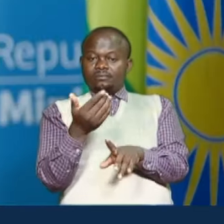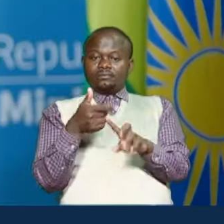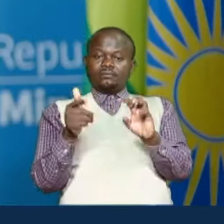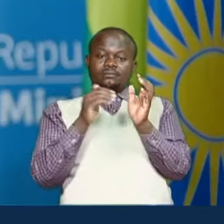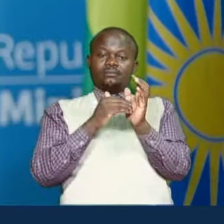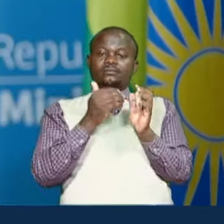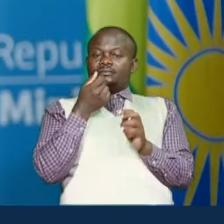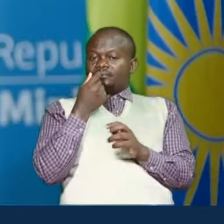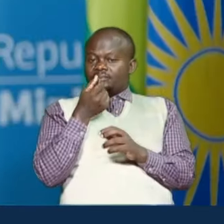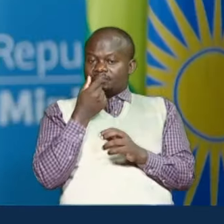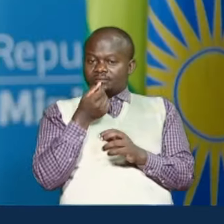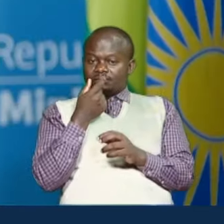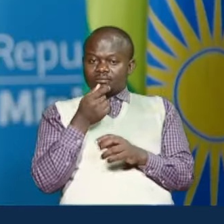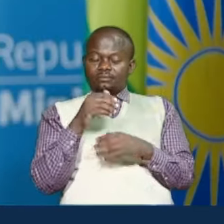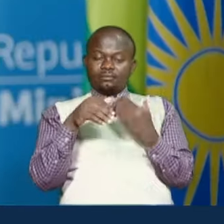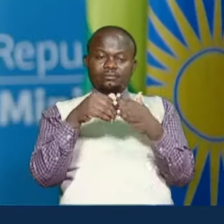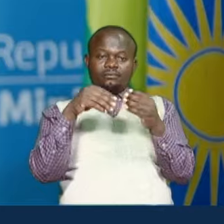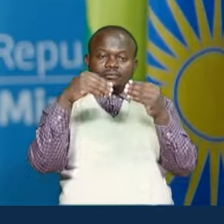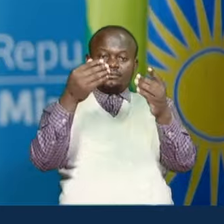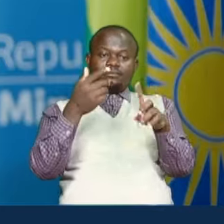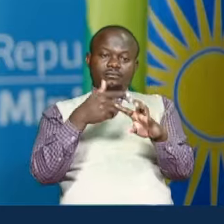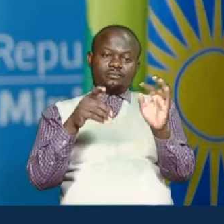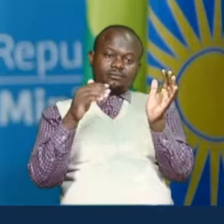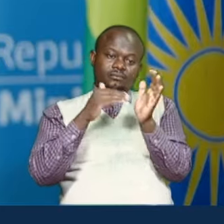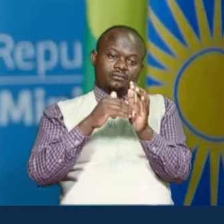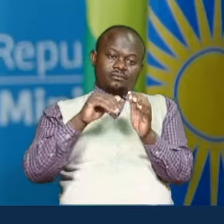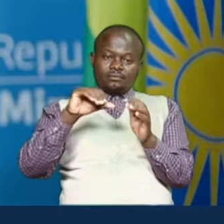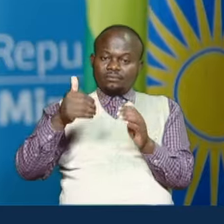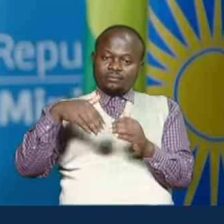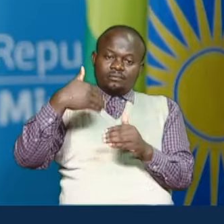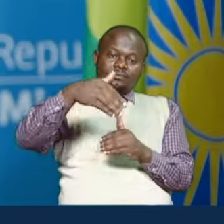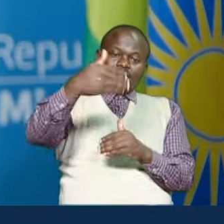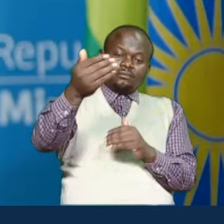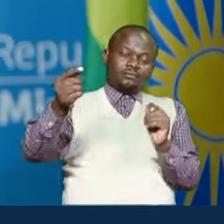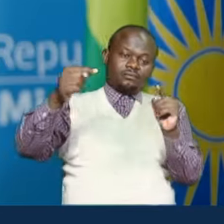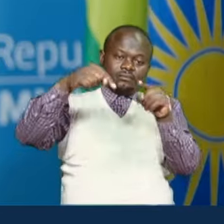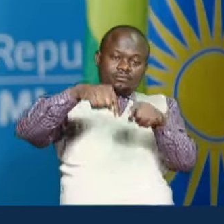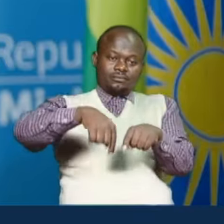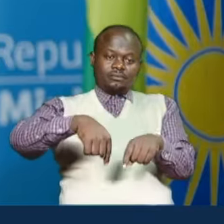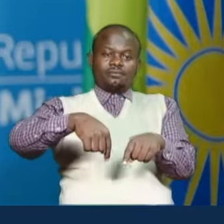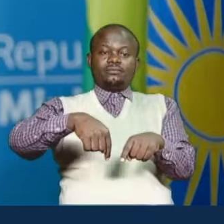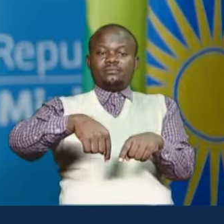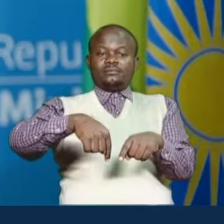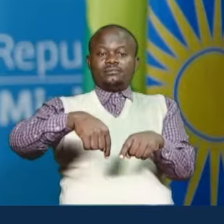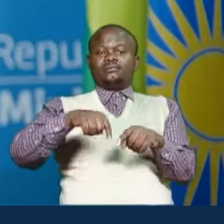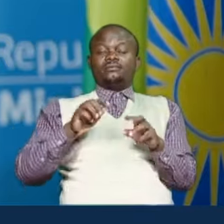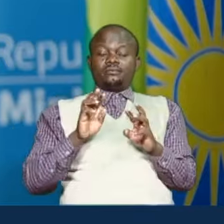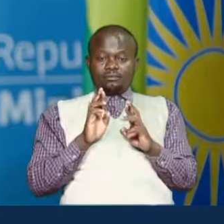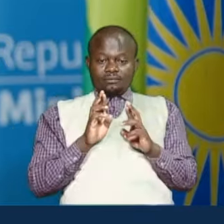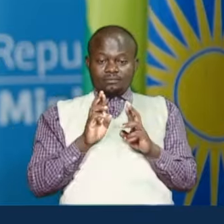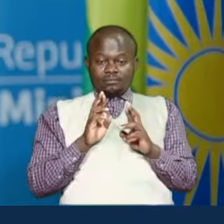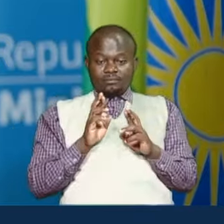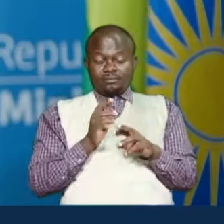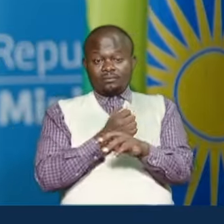imiti yagiye itangwa hari n'indi izagenda iza n'ubwo virusi izwi ko itagira